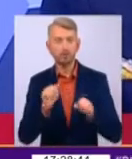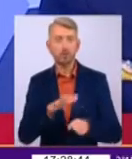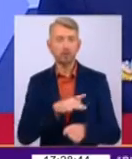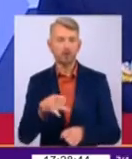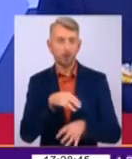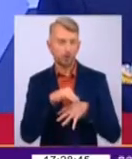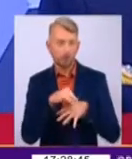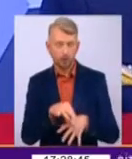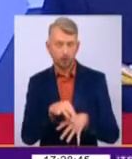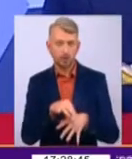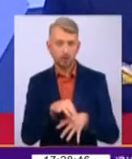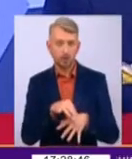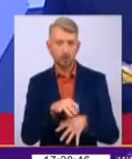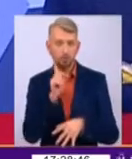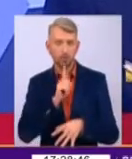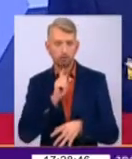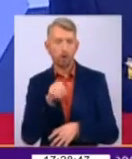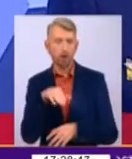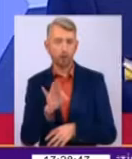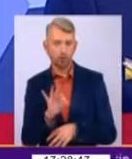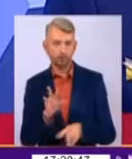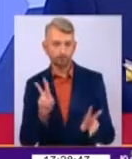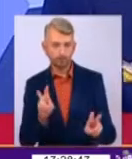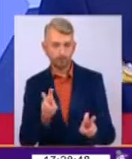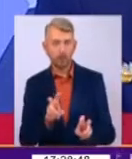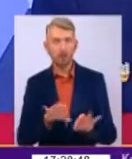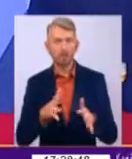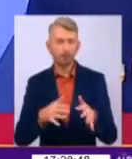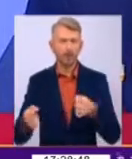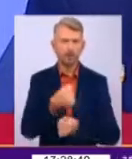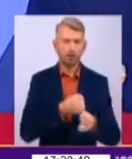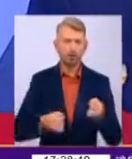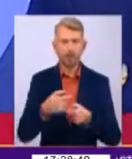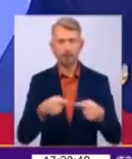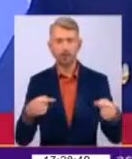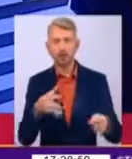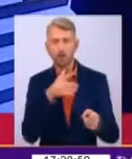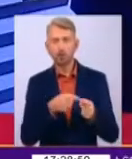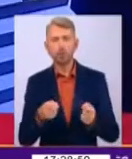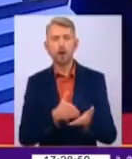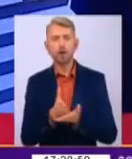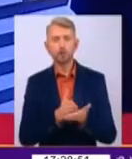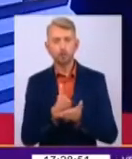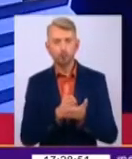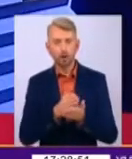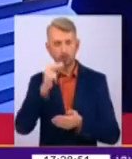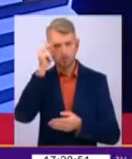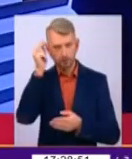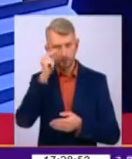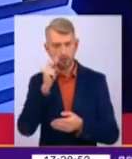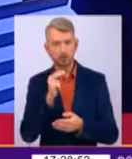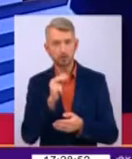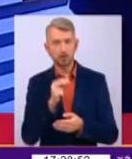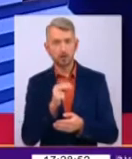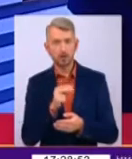районі проведення поки що антитерористичної операції. Відбувається ротація такий. Строкова служба, навчені ці військовослужби зайдуть в